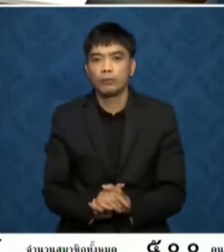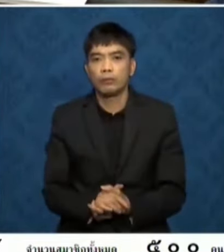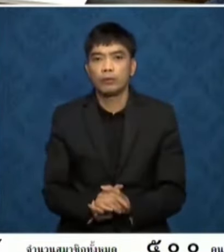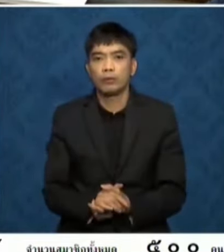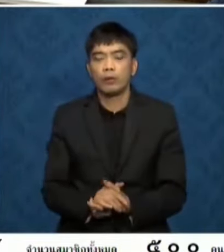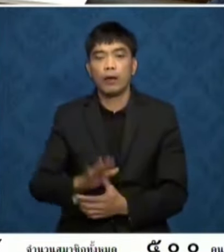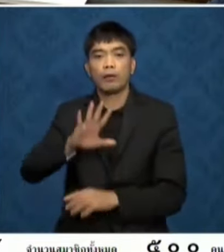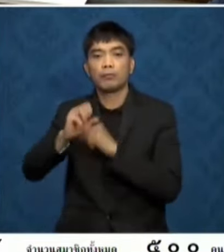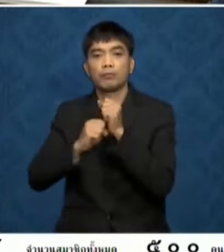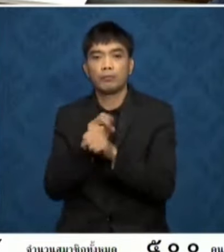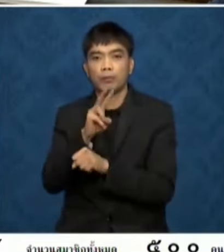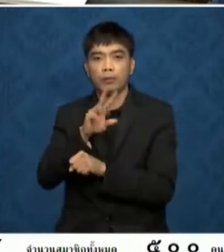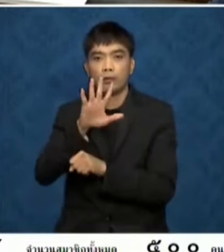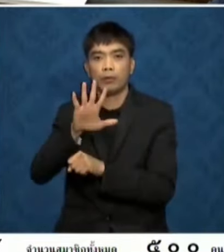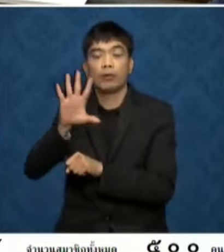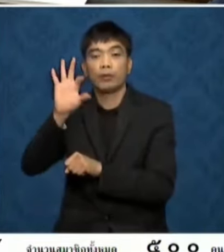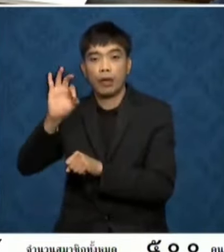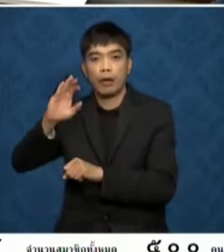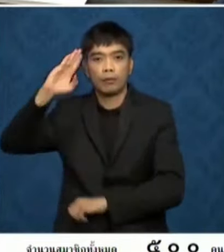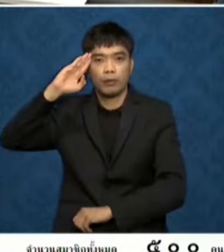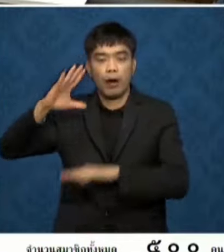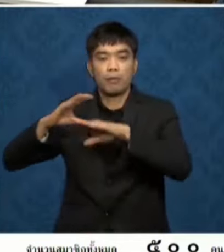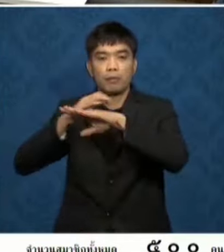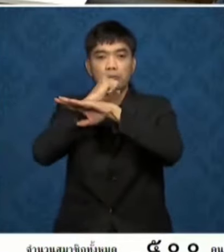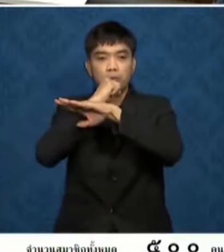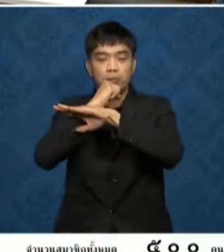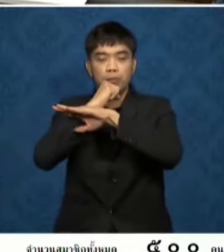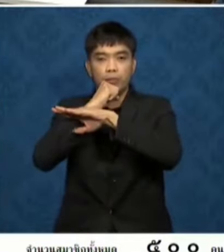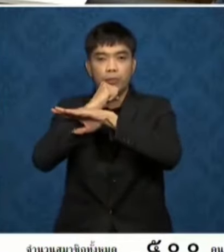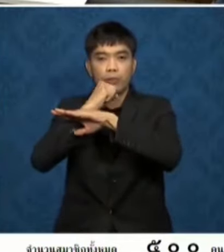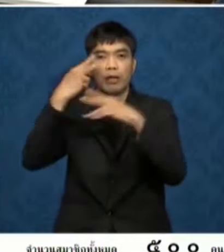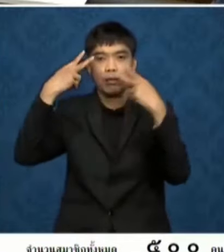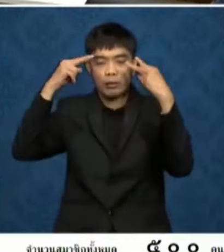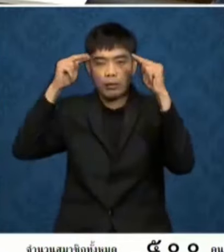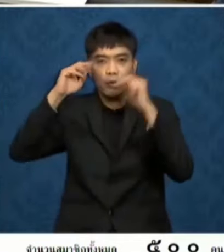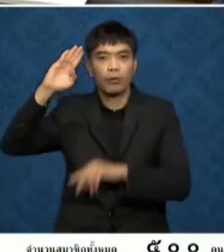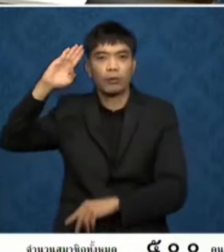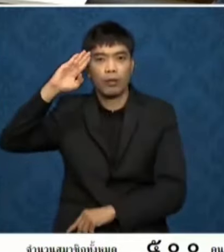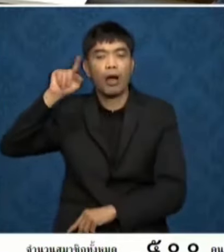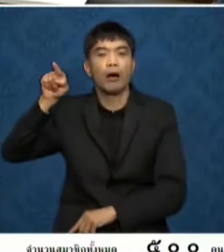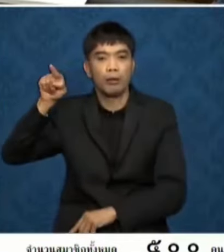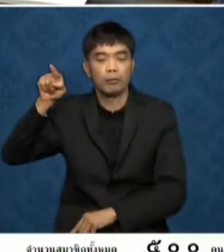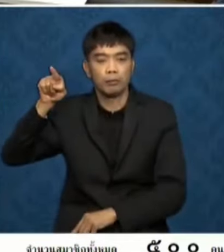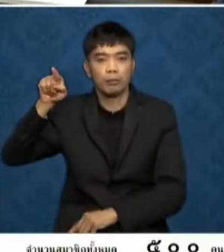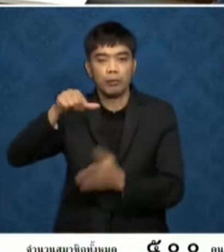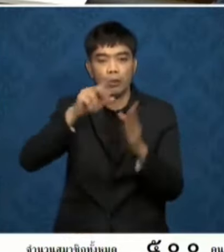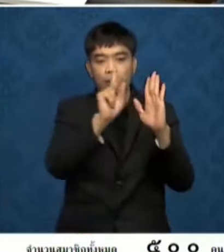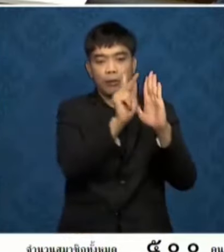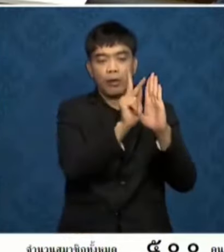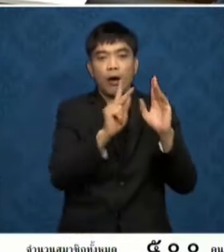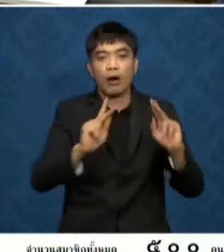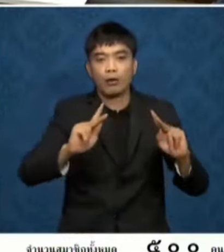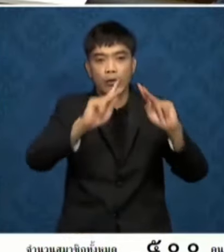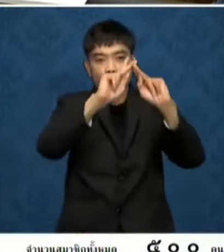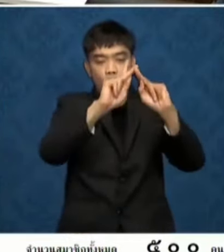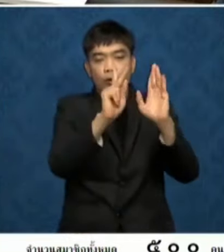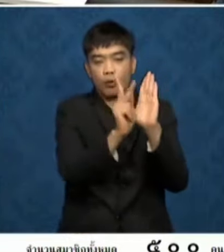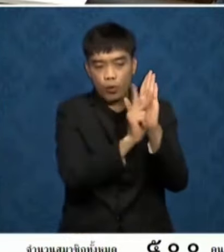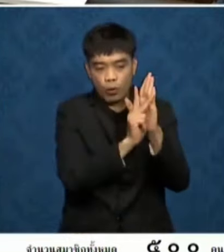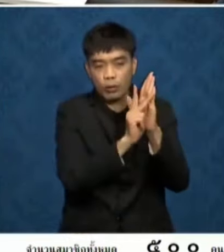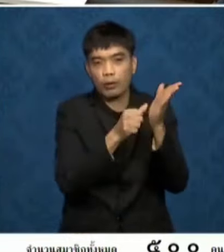ารปี59นะคะรัฐบาลของพลเอกประยุทธ์ค่ะก็ไปแก้กฎกระทรวงย้อนหลังทำให้ผู้รับสัมปทานอย่างเชฟรอน